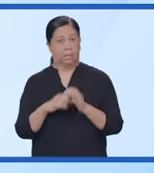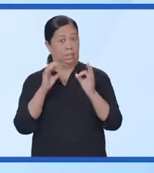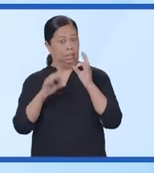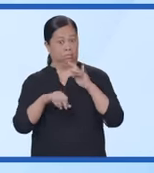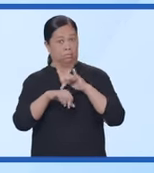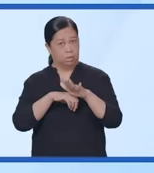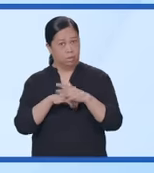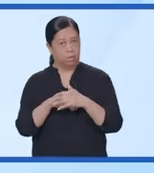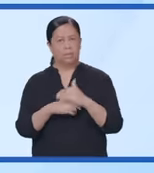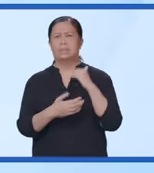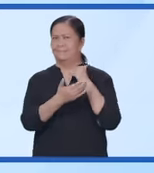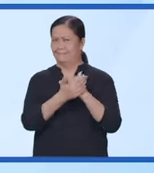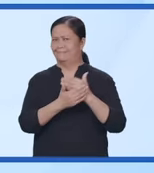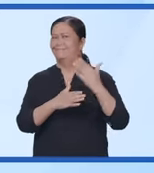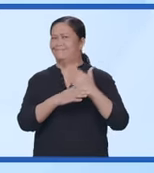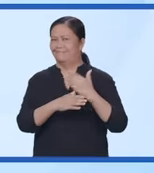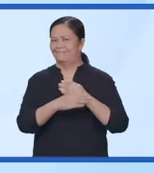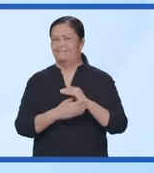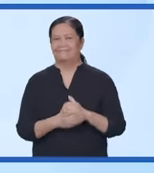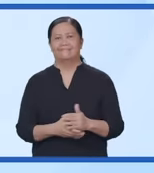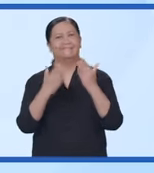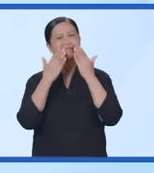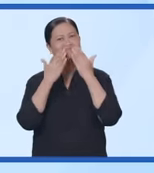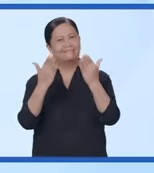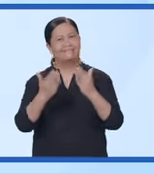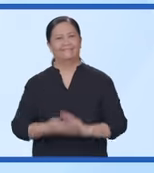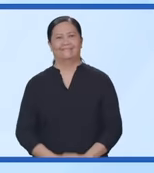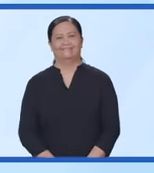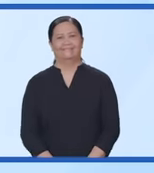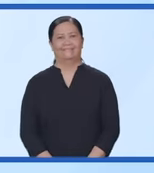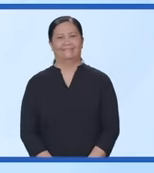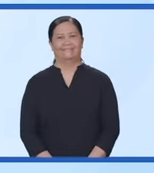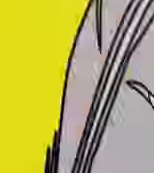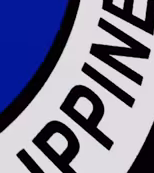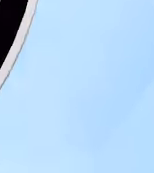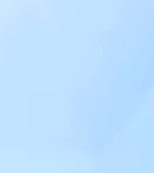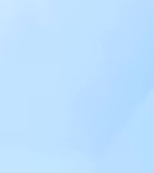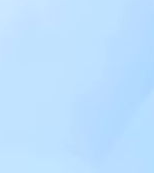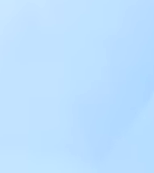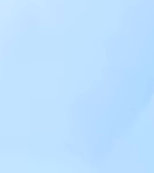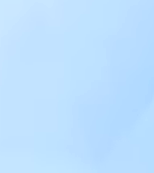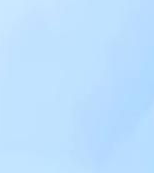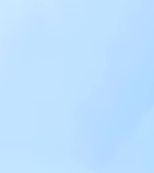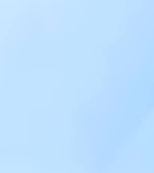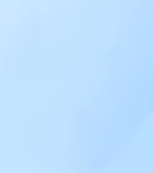ng maaga. Pag maaga, iwas abala. Salamat po.